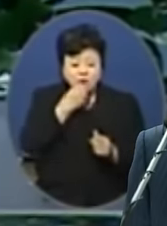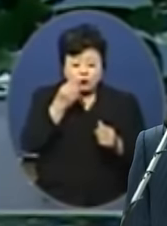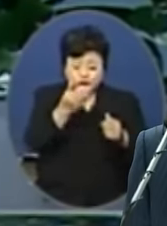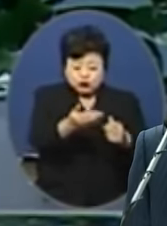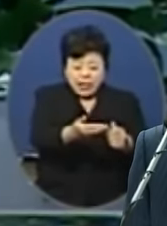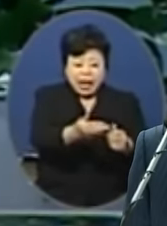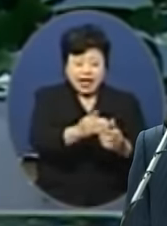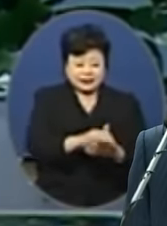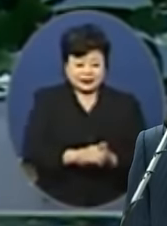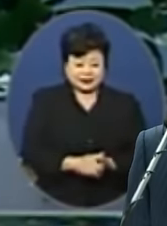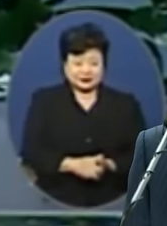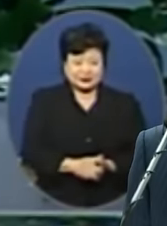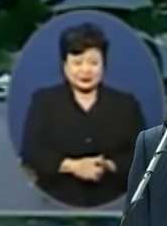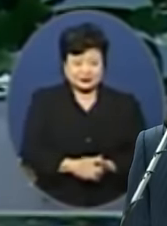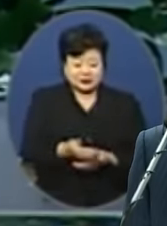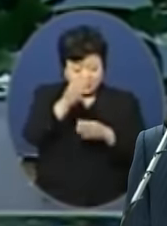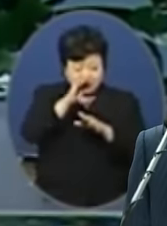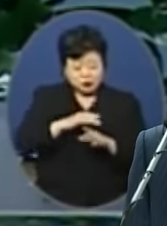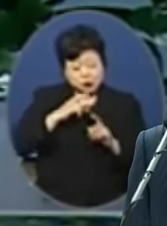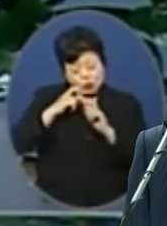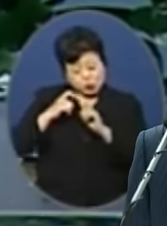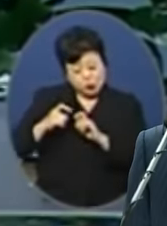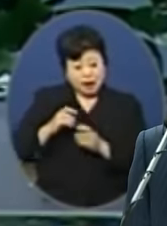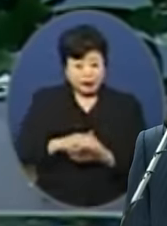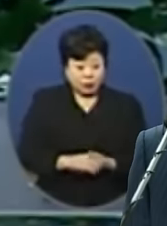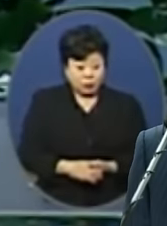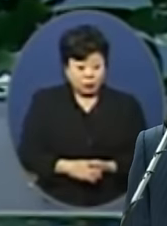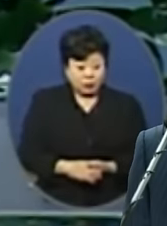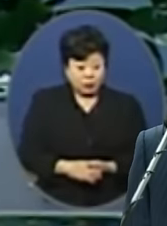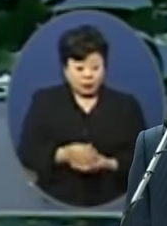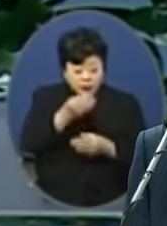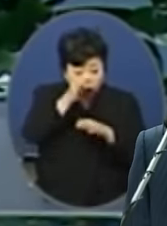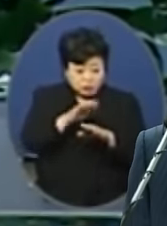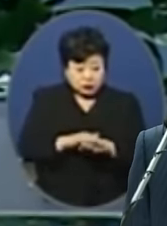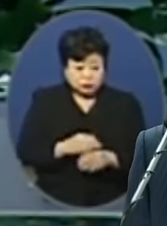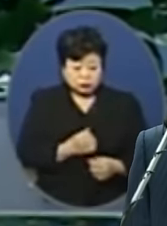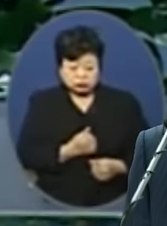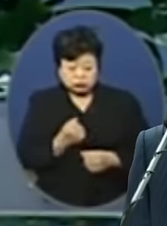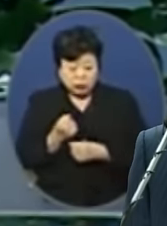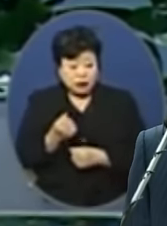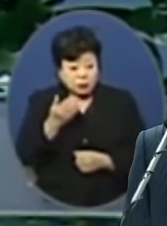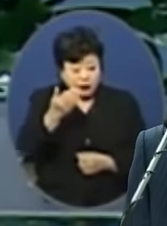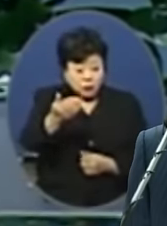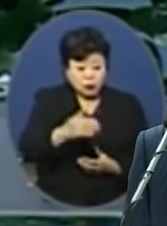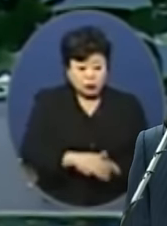주신다고 성도들을 꾀해가지고서 성도들을 게으르게 만들고